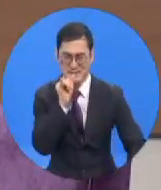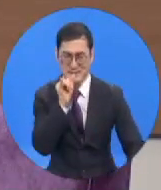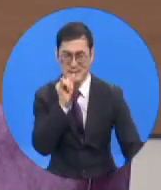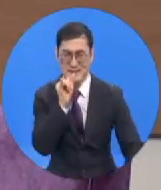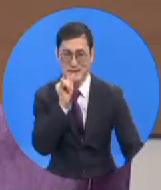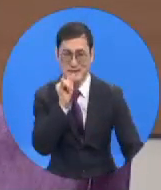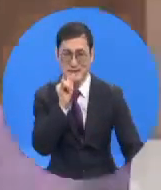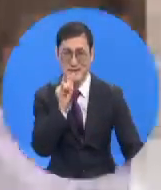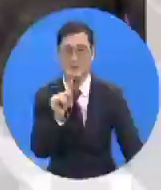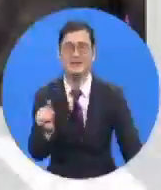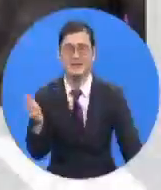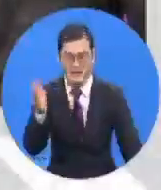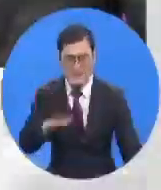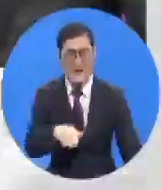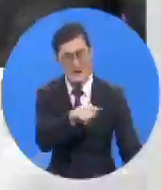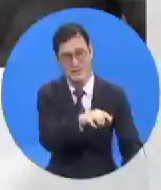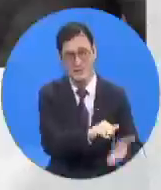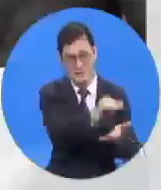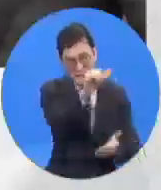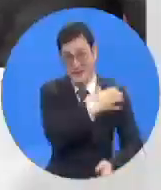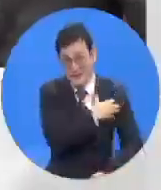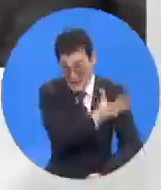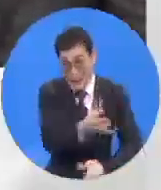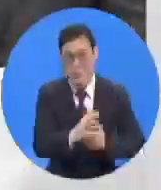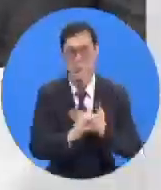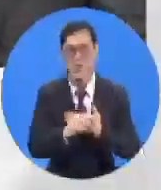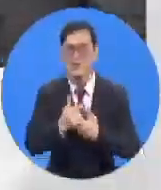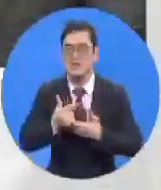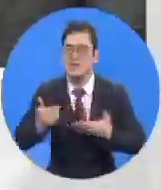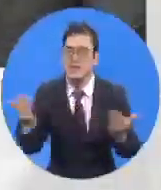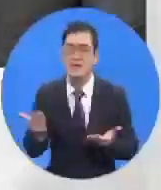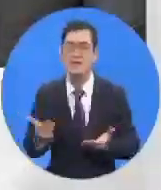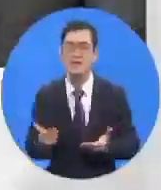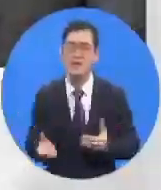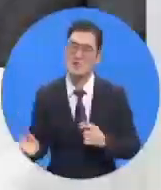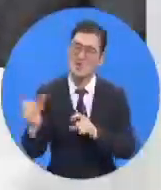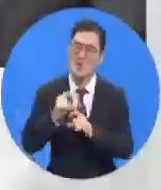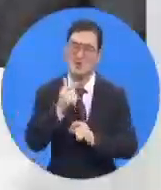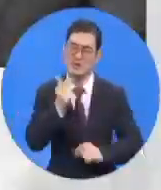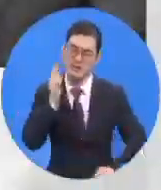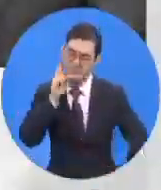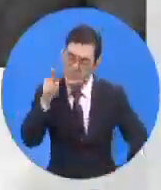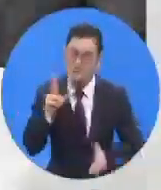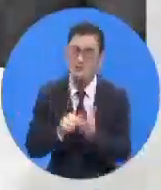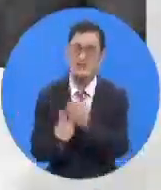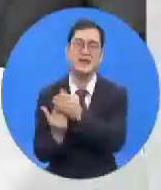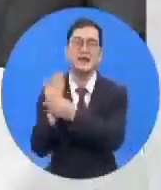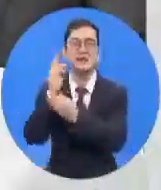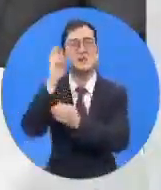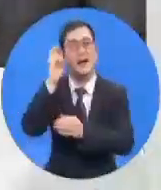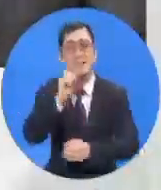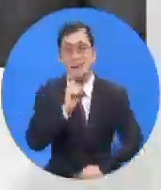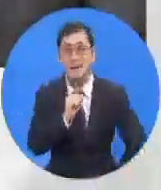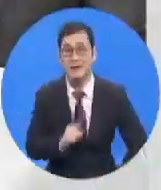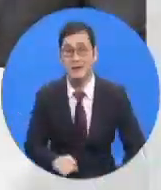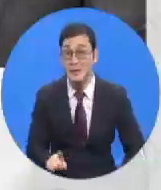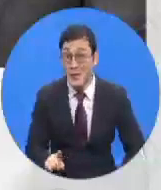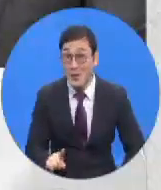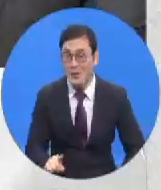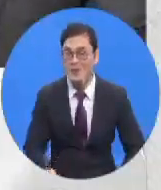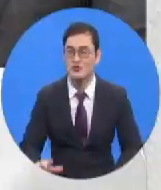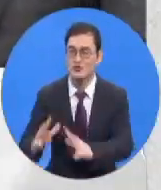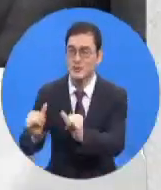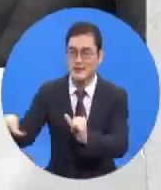하게 놔뒀으면 뭐 더 큰 일이 벌어졌을 거다, 뭐 이런 식의 이야기를 하고 있는 것 같습니다. 더 큰 일이라는 건 여론의